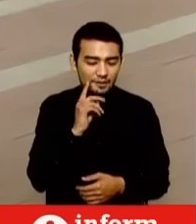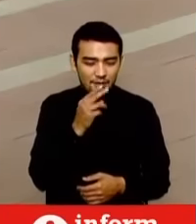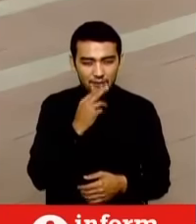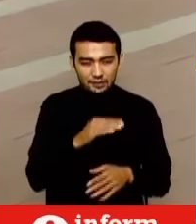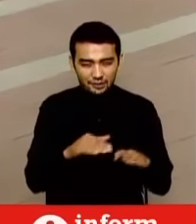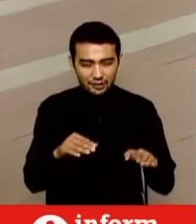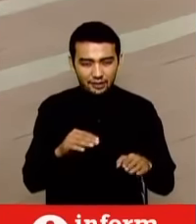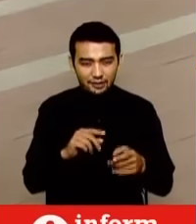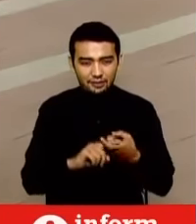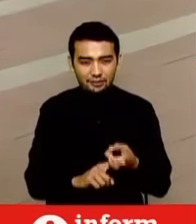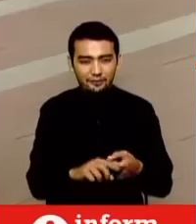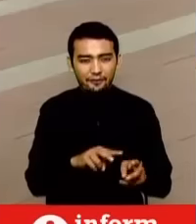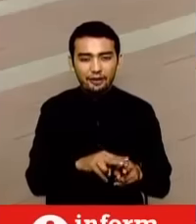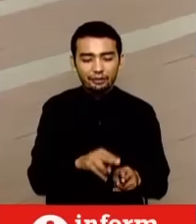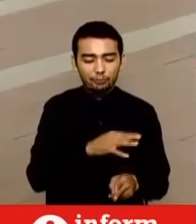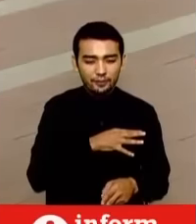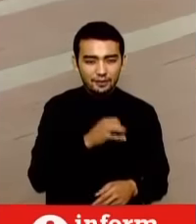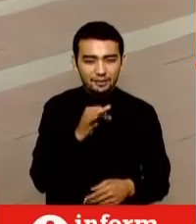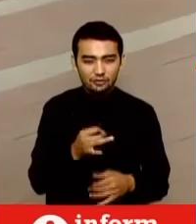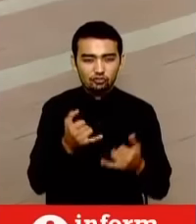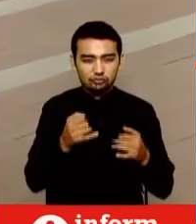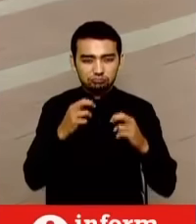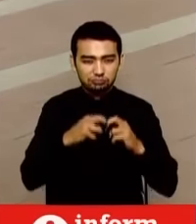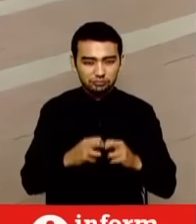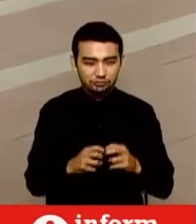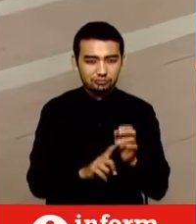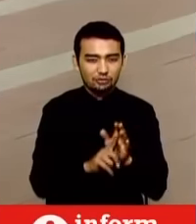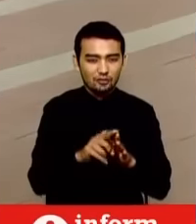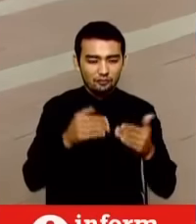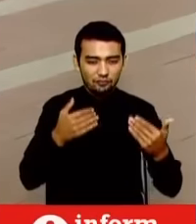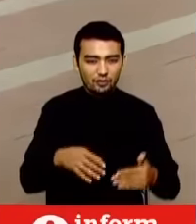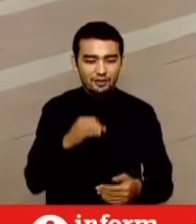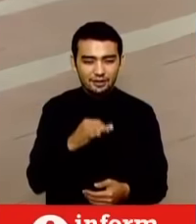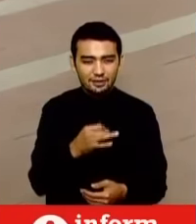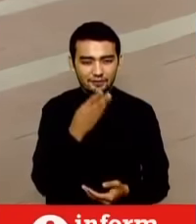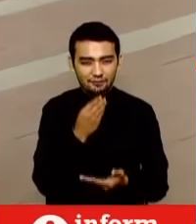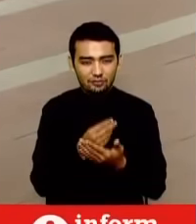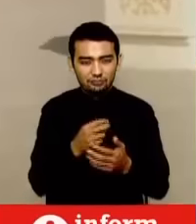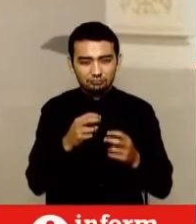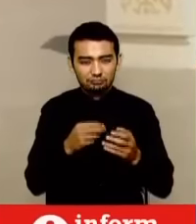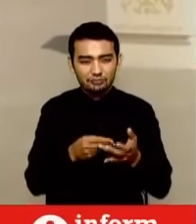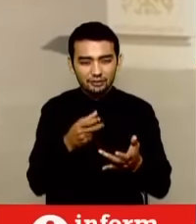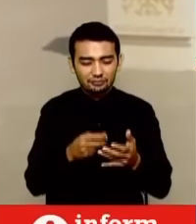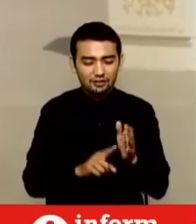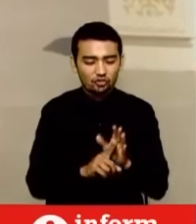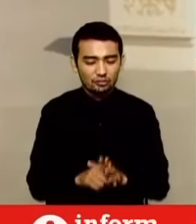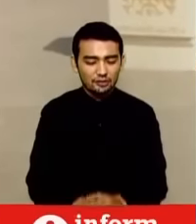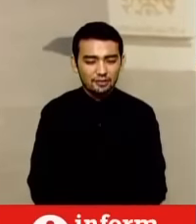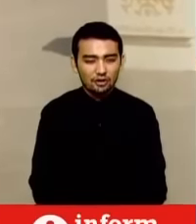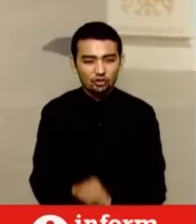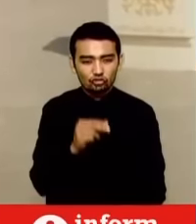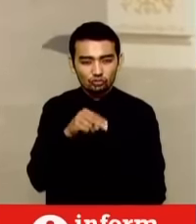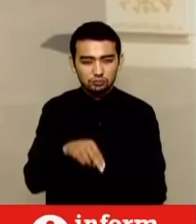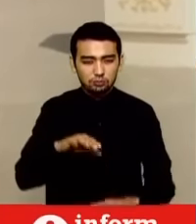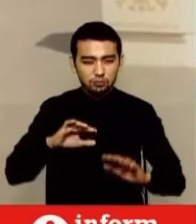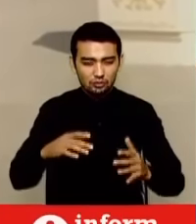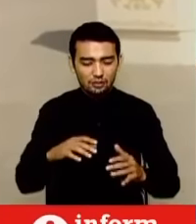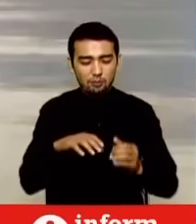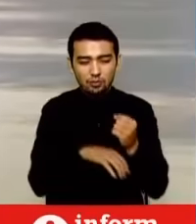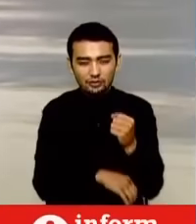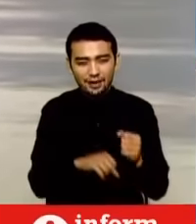настоящее время проводятся необходимые следственные действия, назначены соответствующие экспертизы. После ЧП акима Узункольского